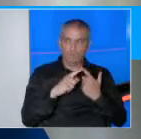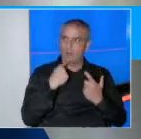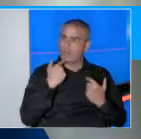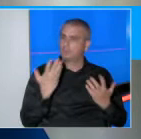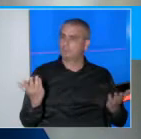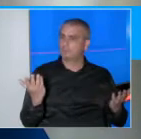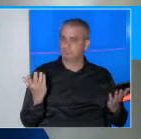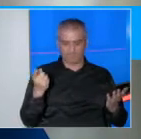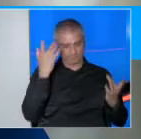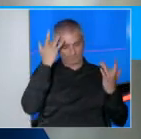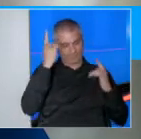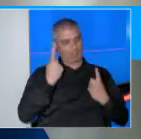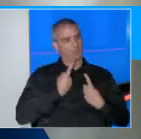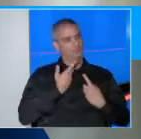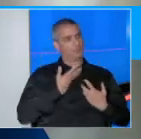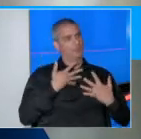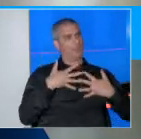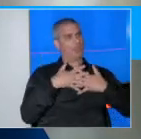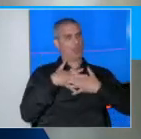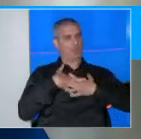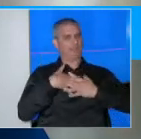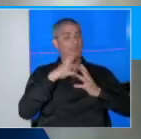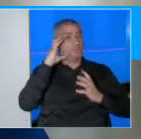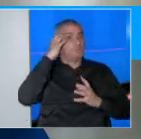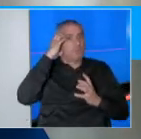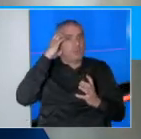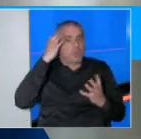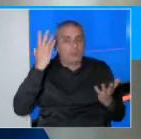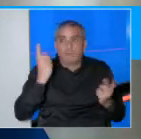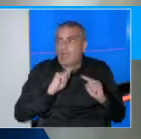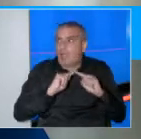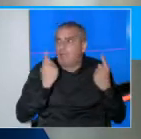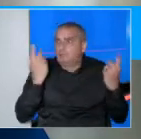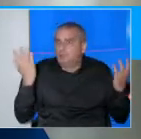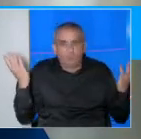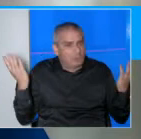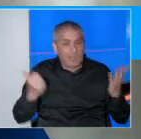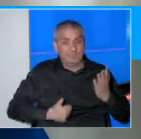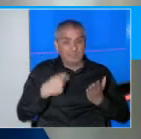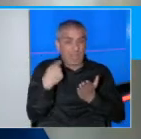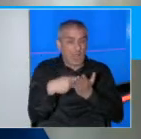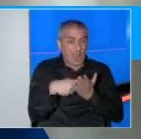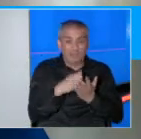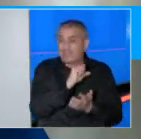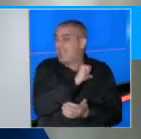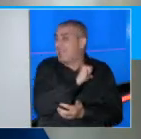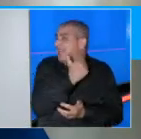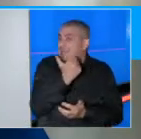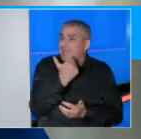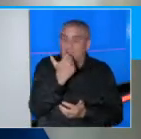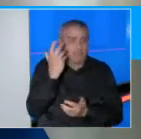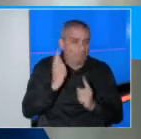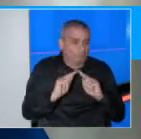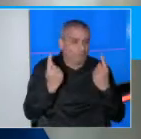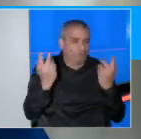הלך ודאג לעצמו לקואליציה הכי מטורפת שיש, הכי הזויה שיש, שר אוצר הכי